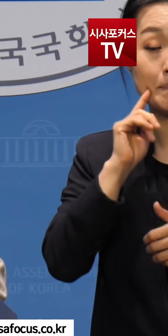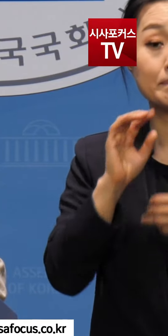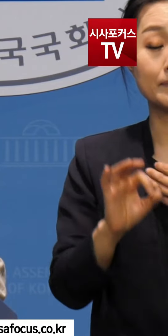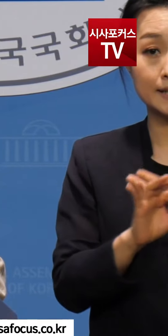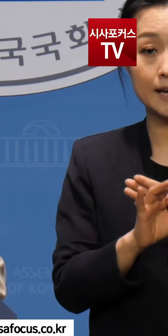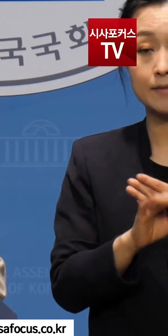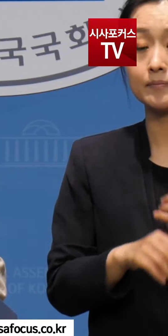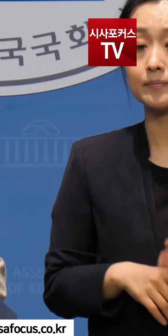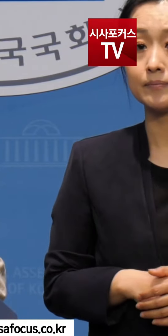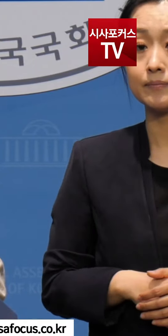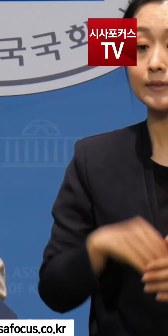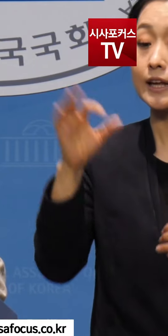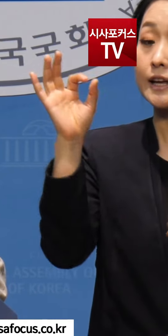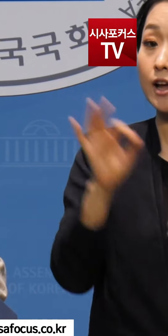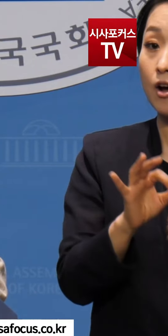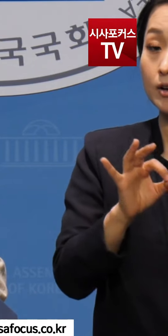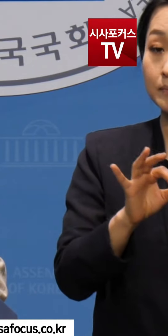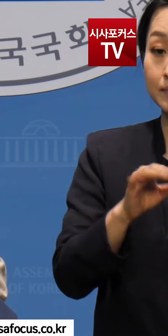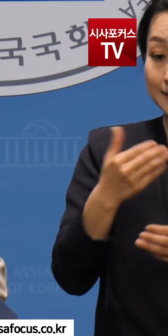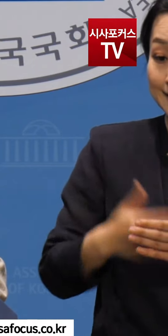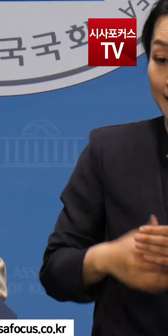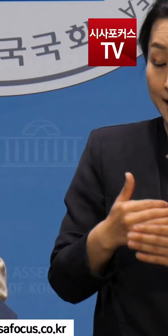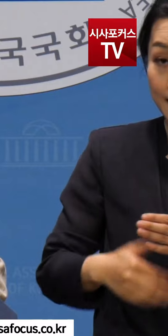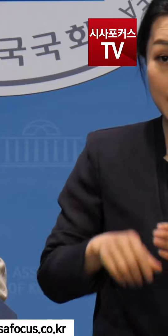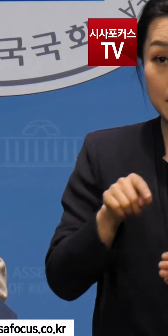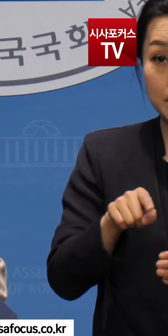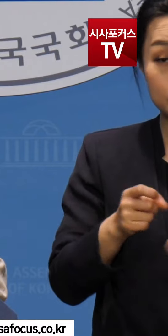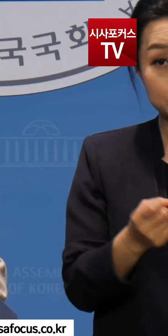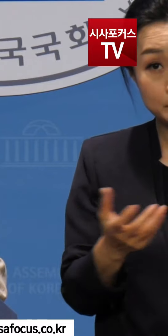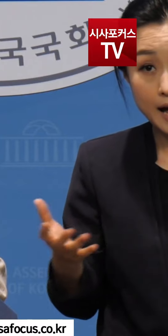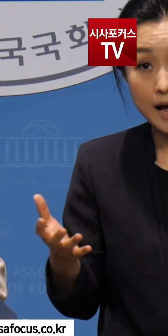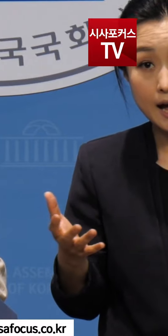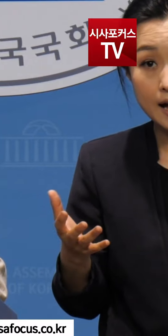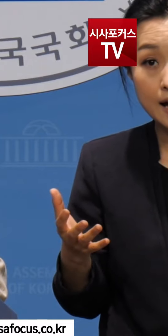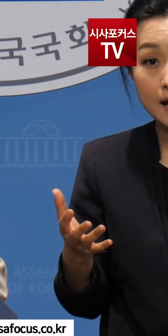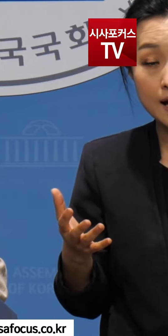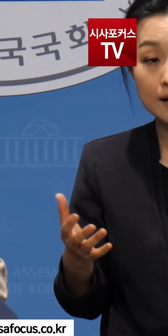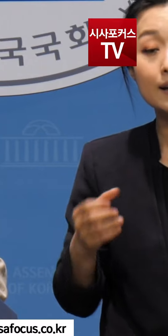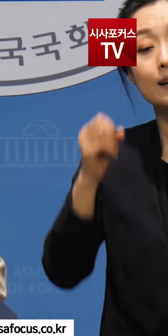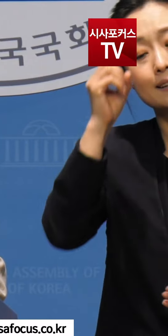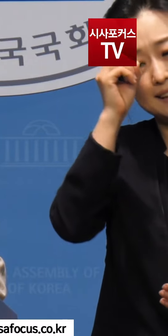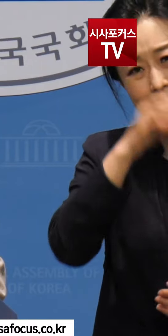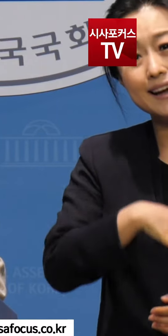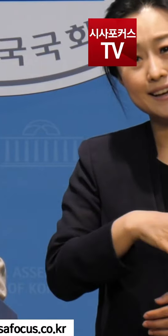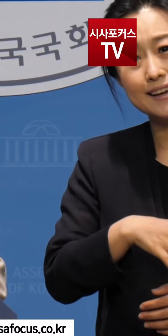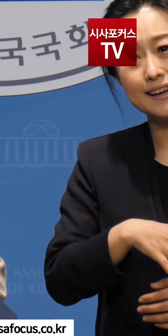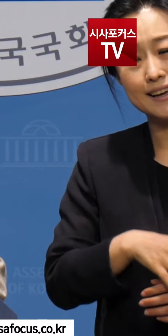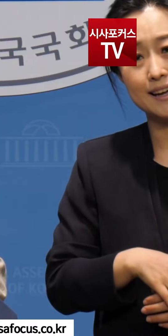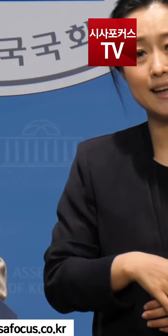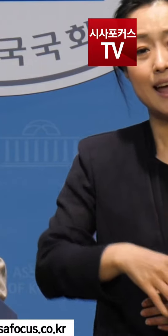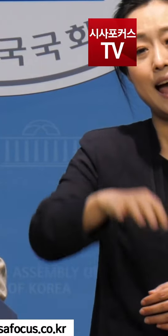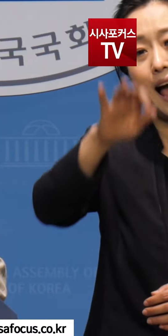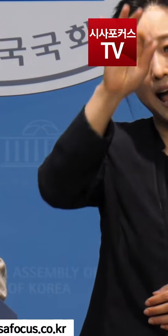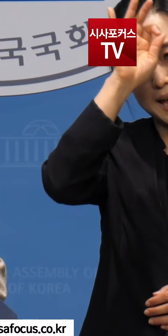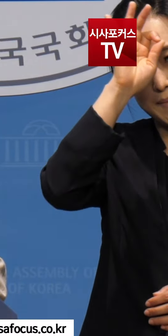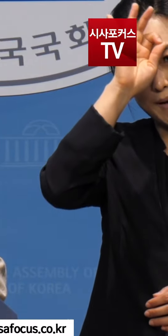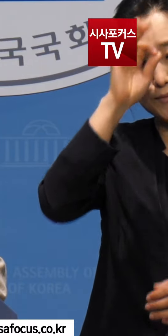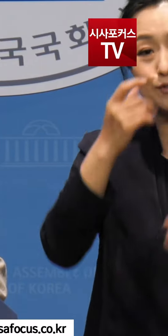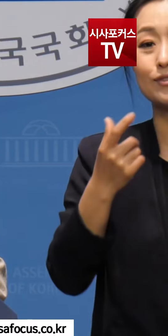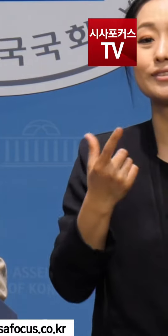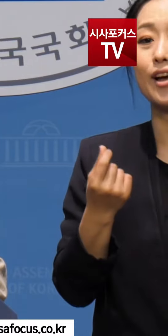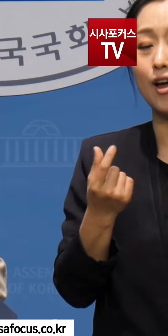만약 연금 삭감이 불가피하다면 차라리 IMF